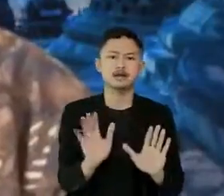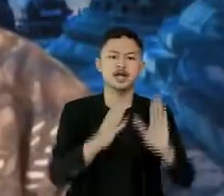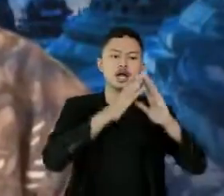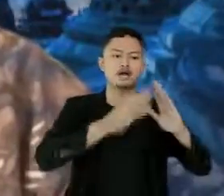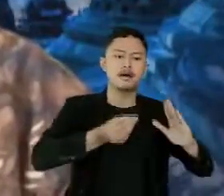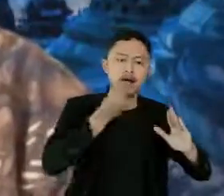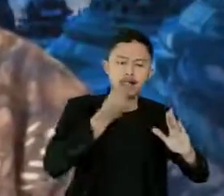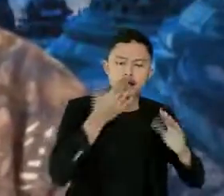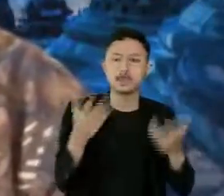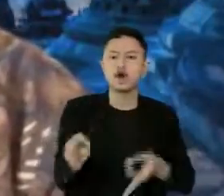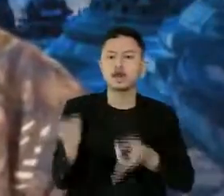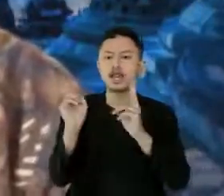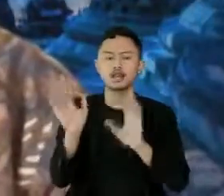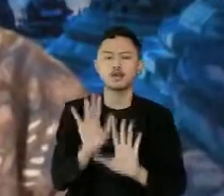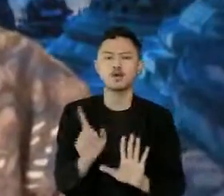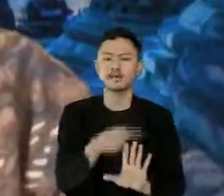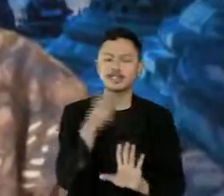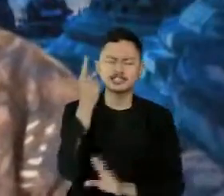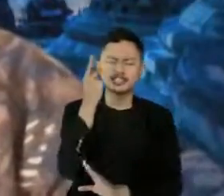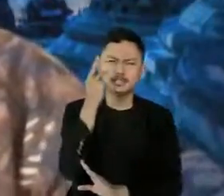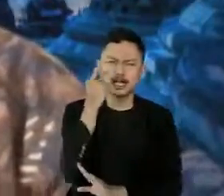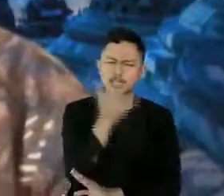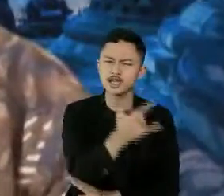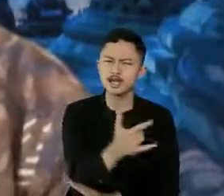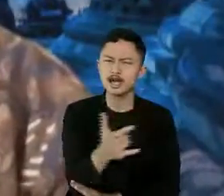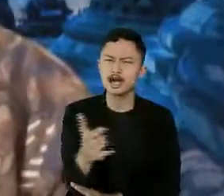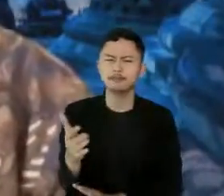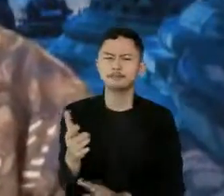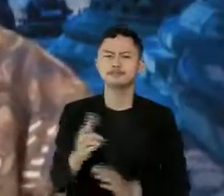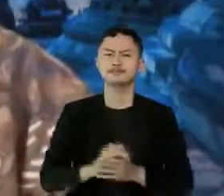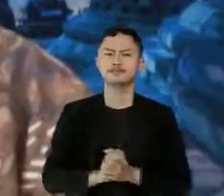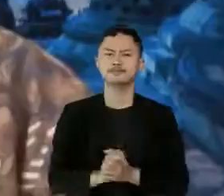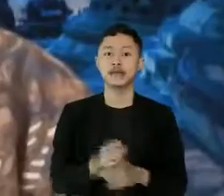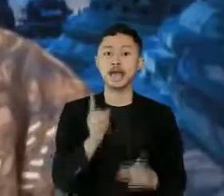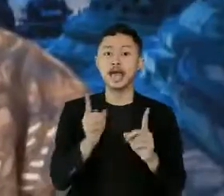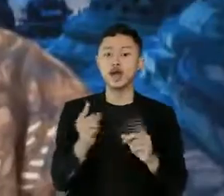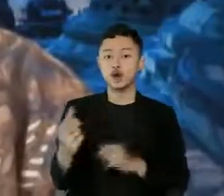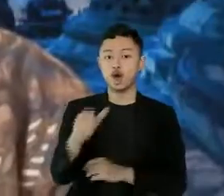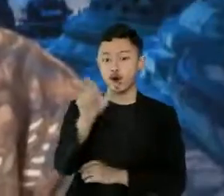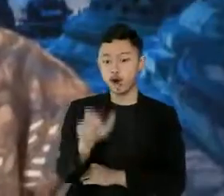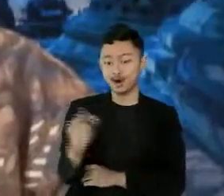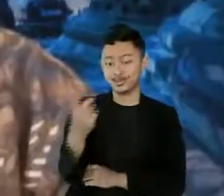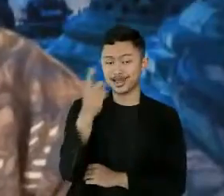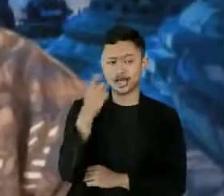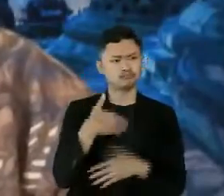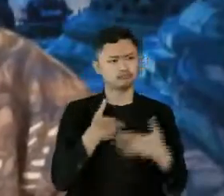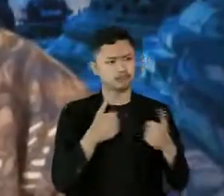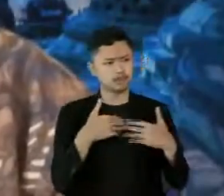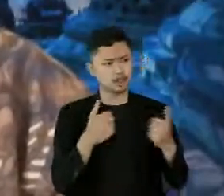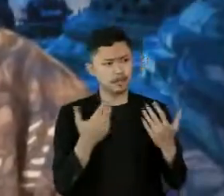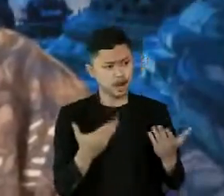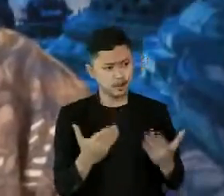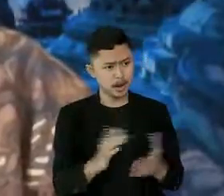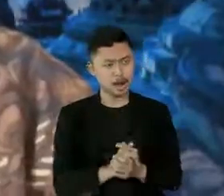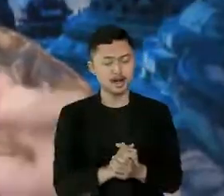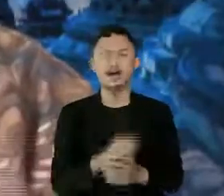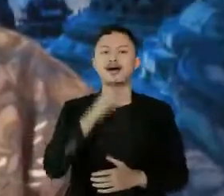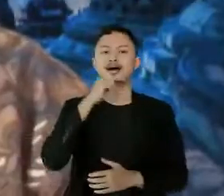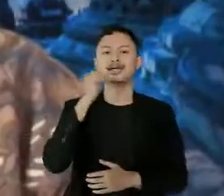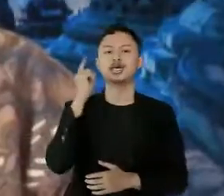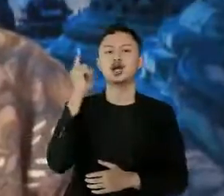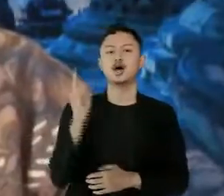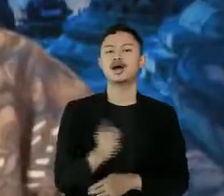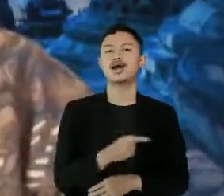maupun hotel. Nah, ini yang kita jaga terus supaya terjadi. Nah, kalau ditanya kesiapannya, insya Allah dari sisi